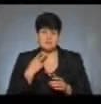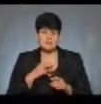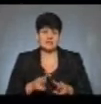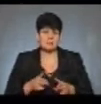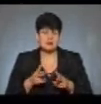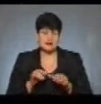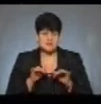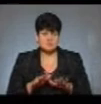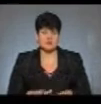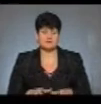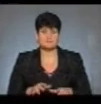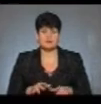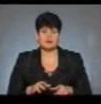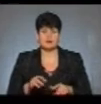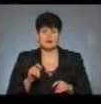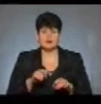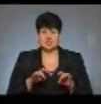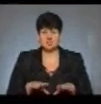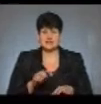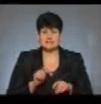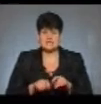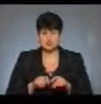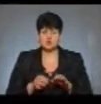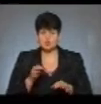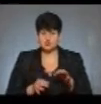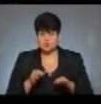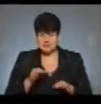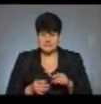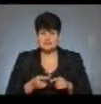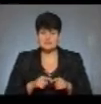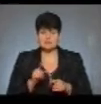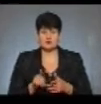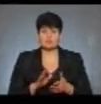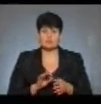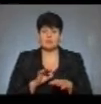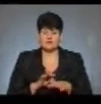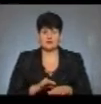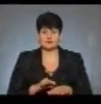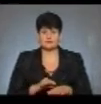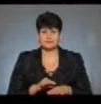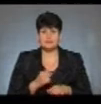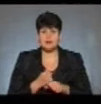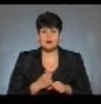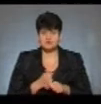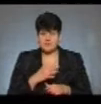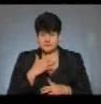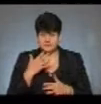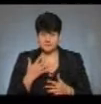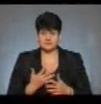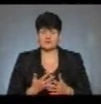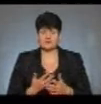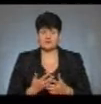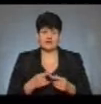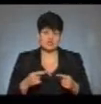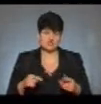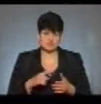повинно бути рішення слідчого судді, від цього повинно бути проведено ряд напрацювань до цього. І